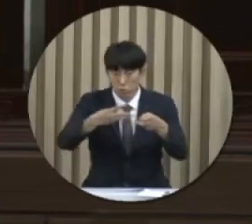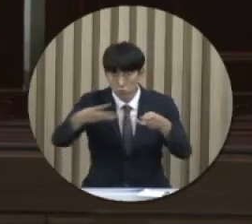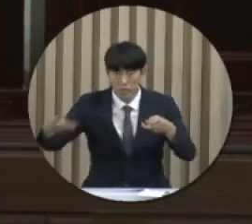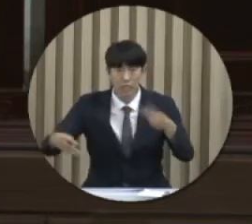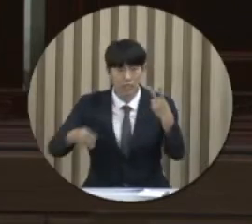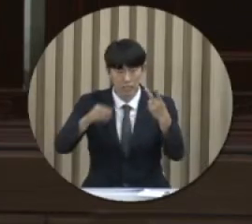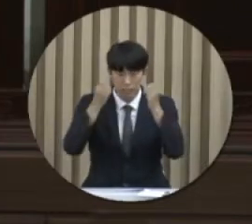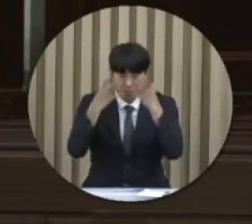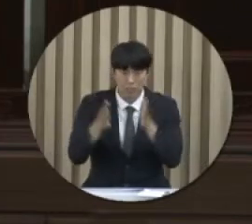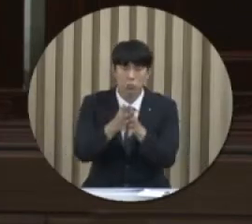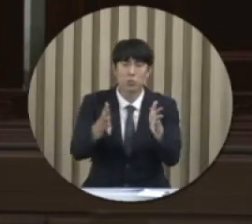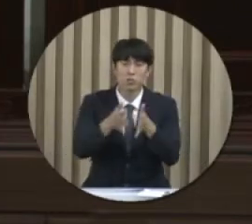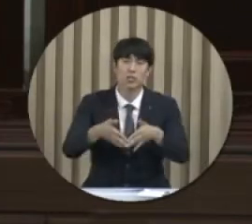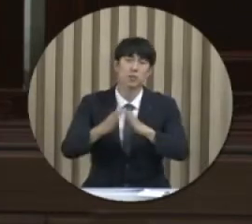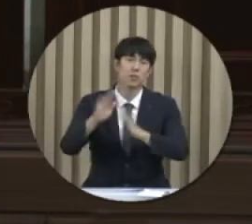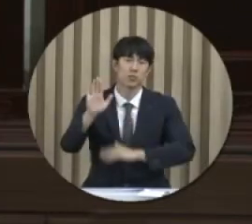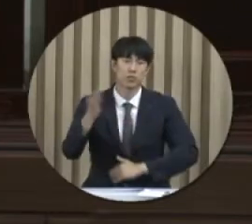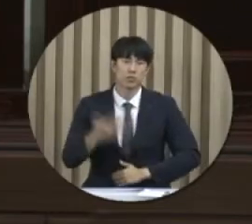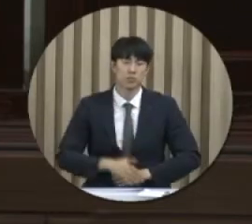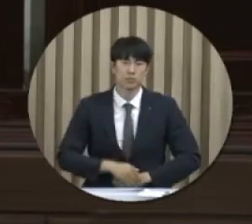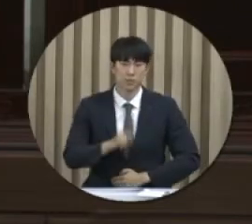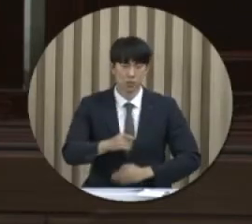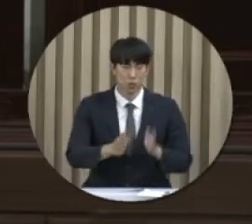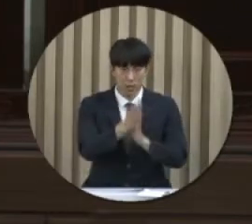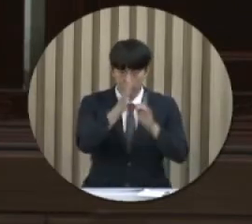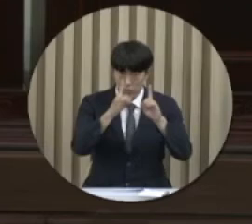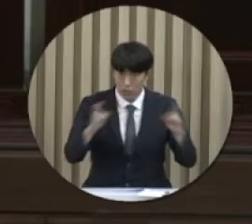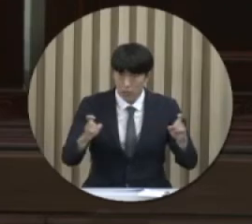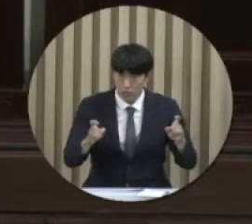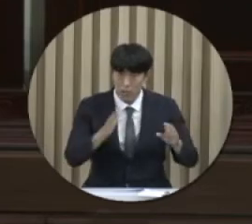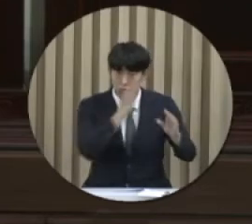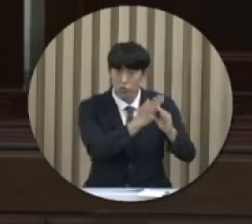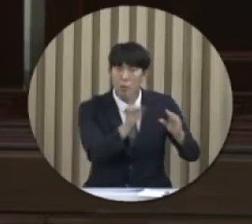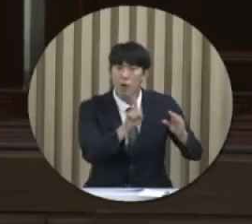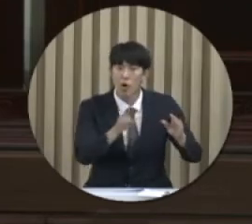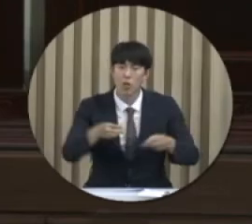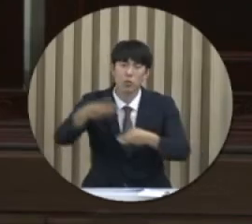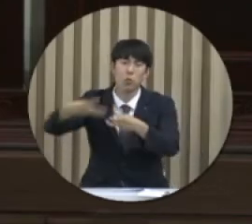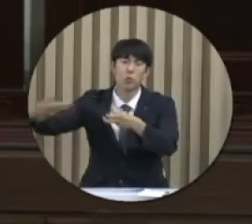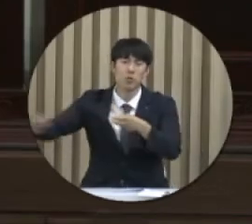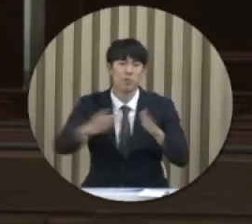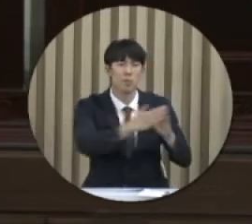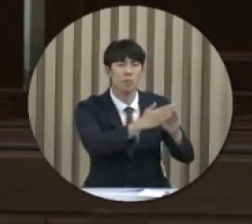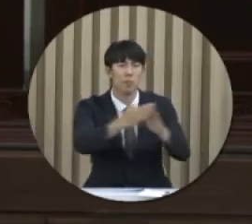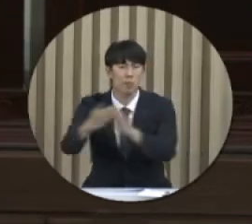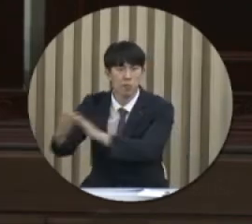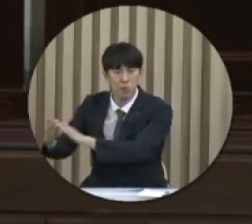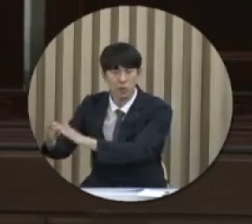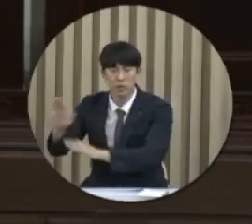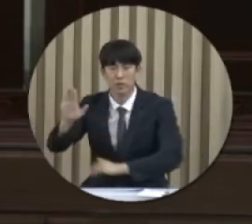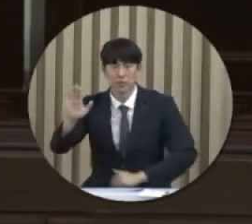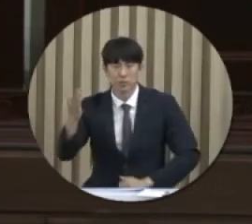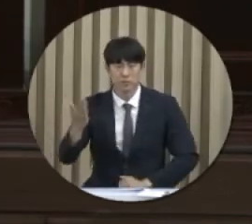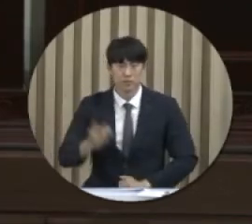이신도시가 개발되면서 화성의 중심축은 빠르게 동탄으로 이동하게 되었습니다.